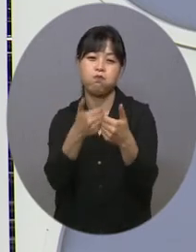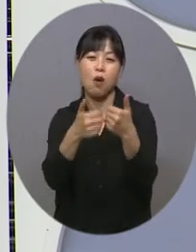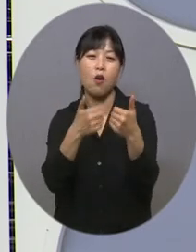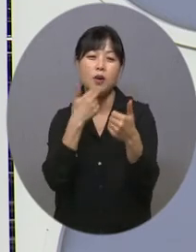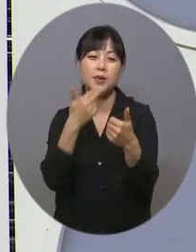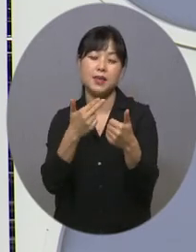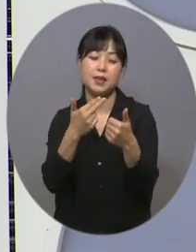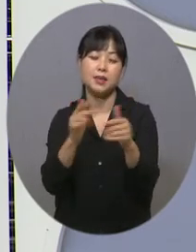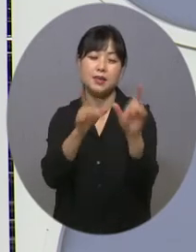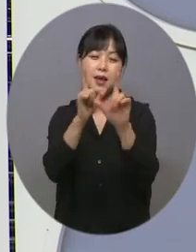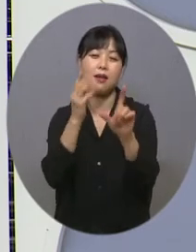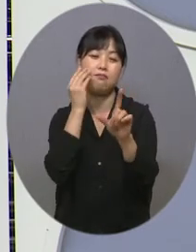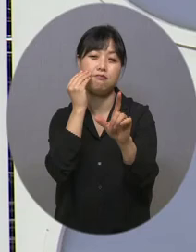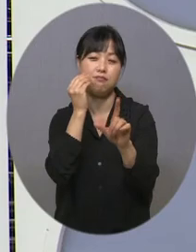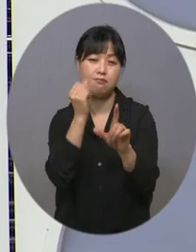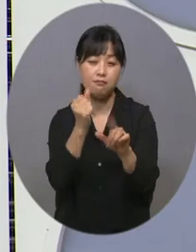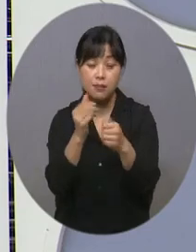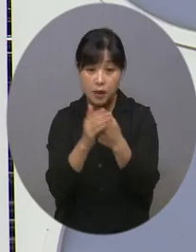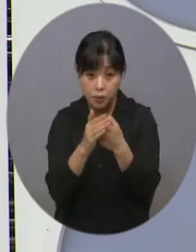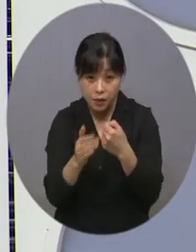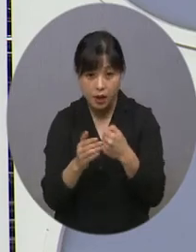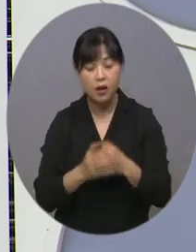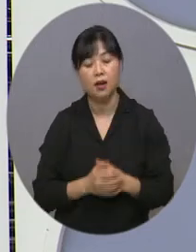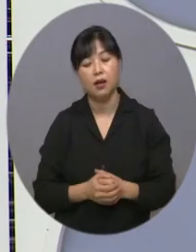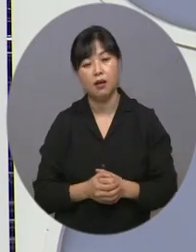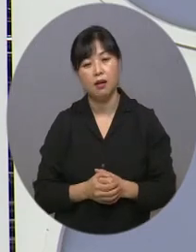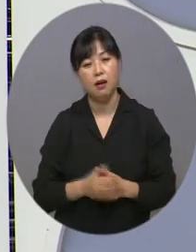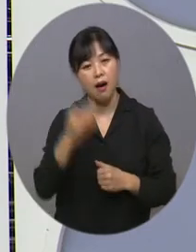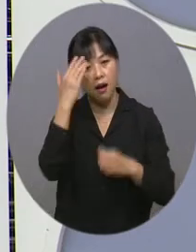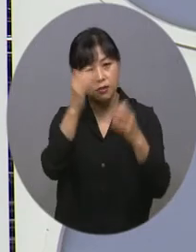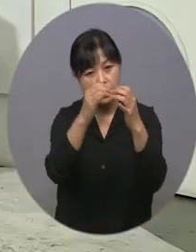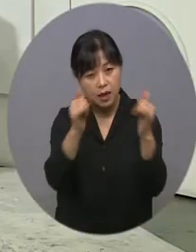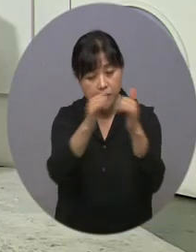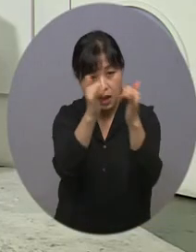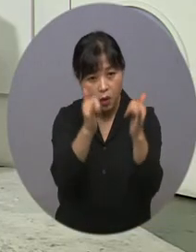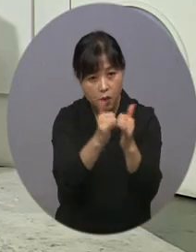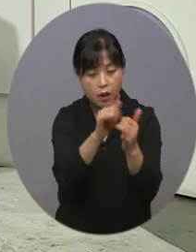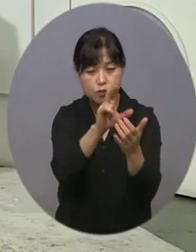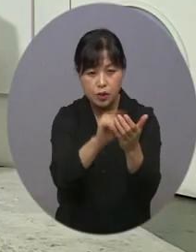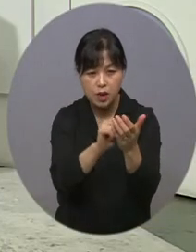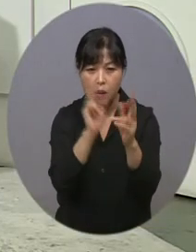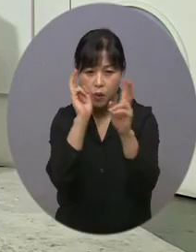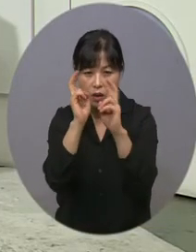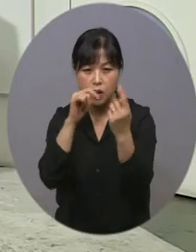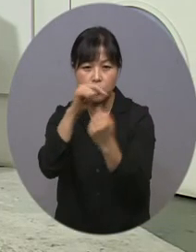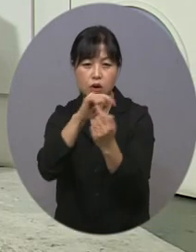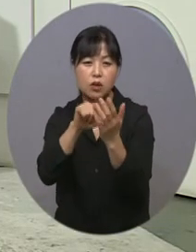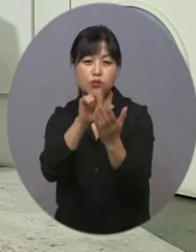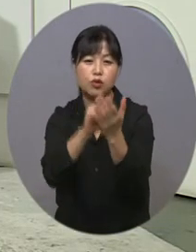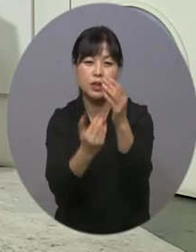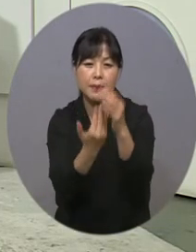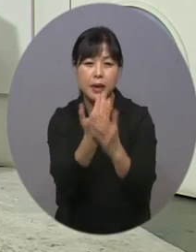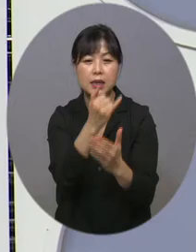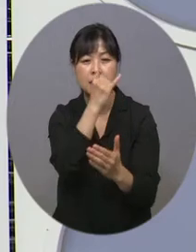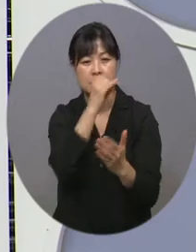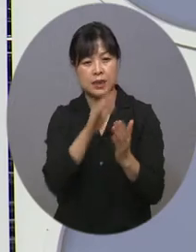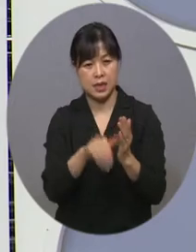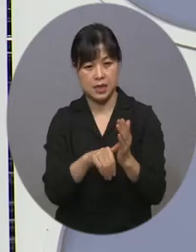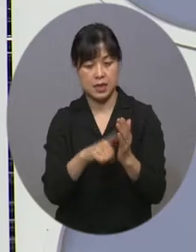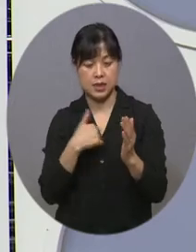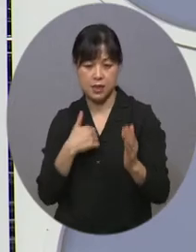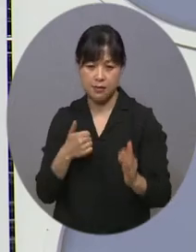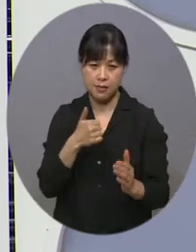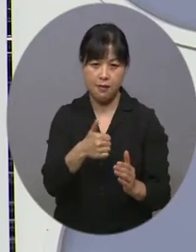문제가 생겼다든지 뭐 아니면 기업들 활동에서 어떤 문제가 있다든지 그럴 경우에는 이제 그거를 이제 제가 나름대로